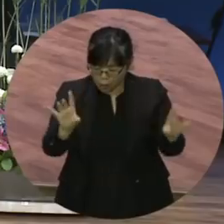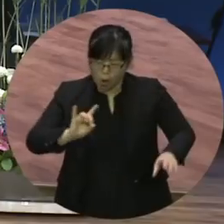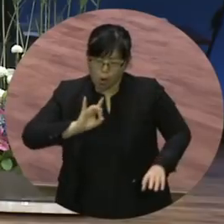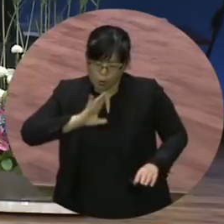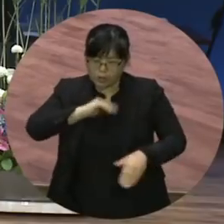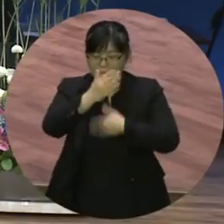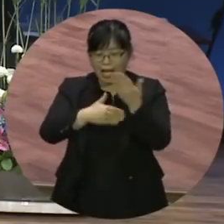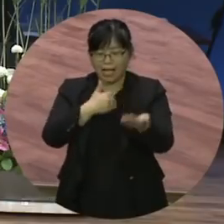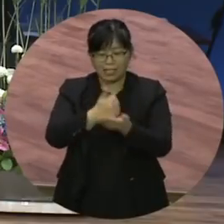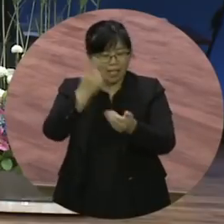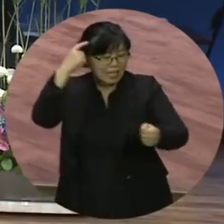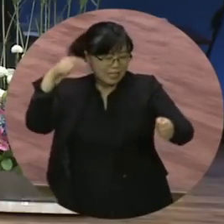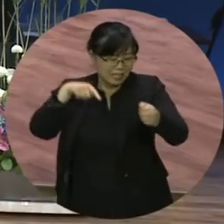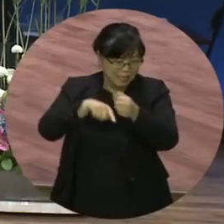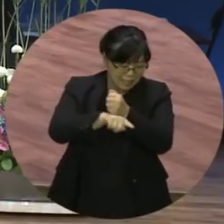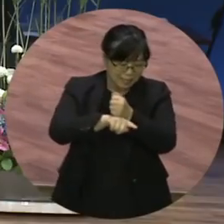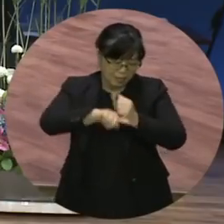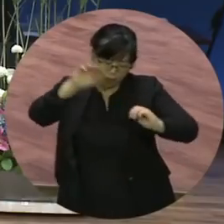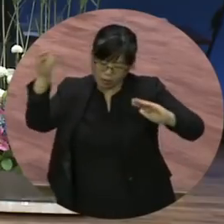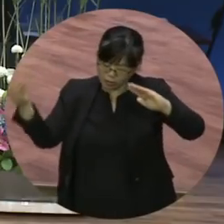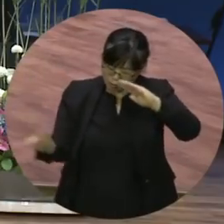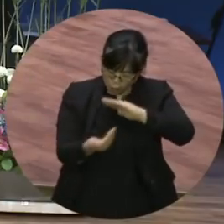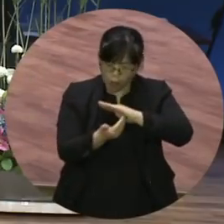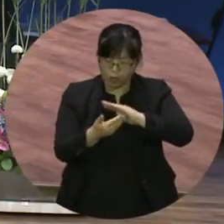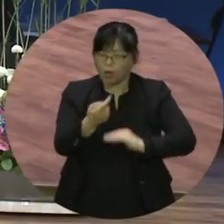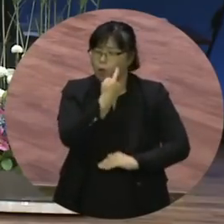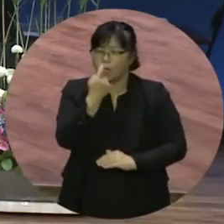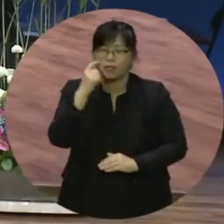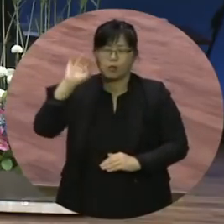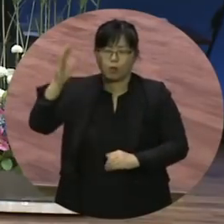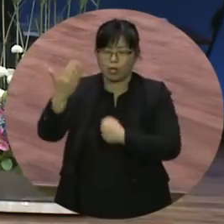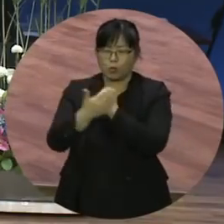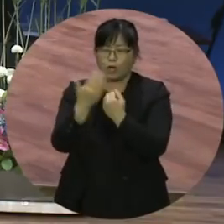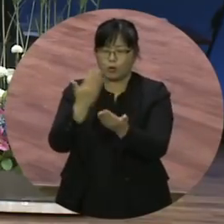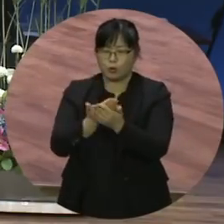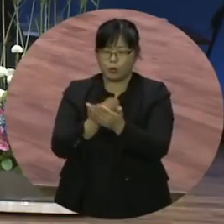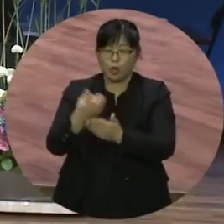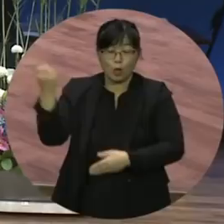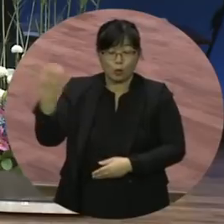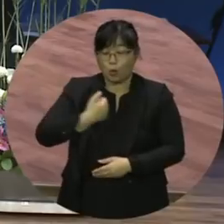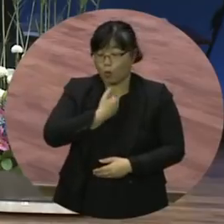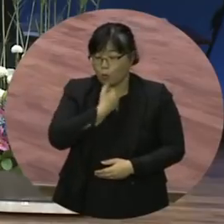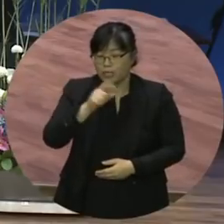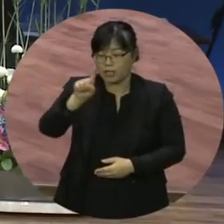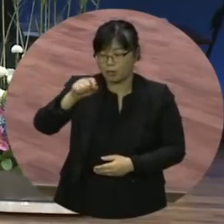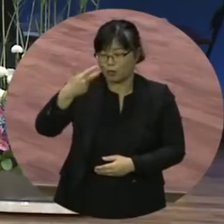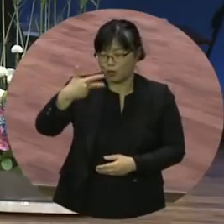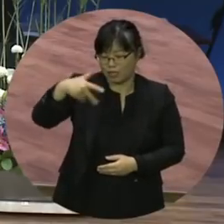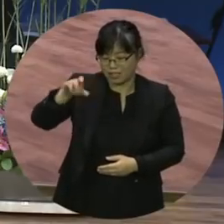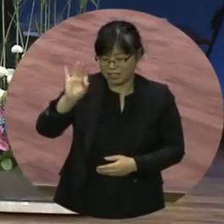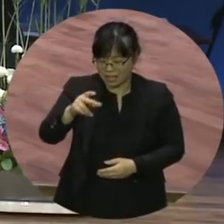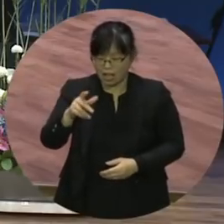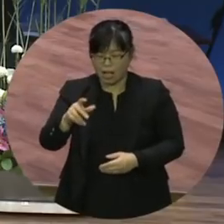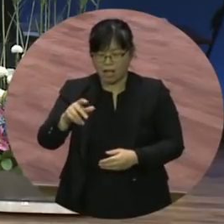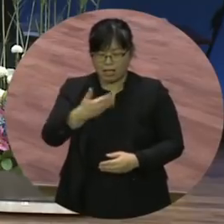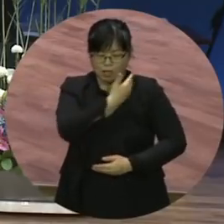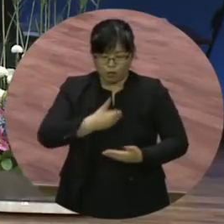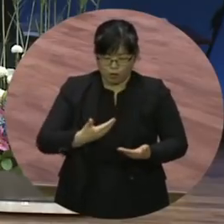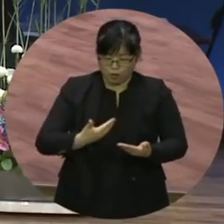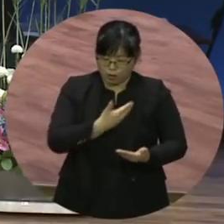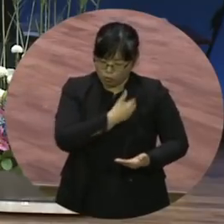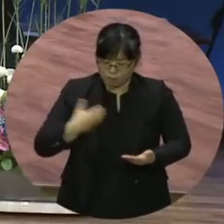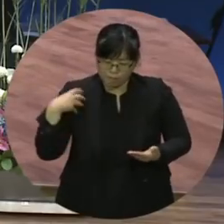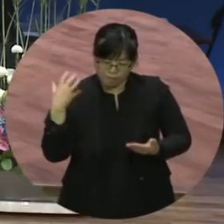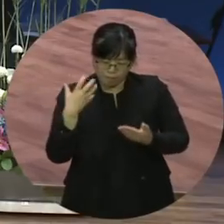하나님의 뜻만이 세워지게 하여 주시옵소서. 로마서 16장에 절대 제자들이 일어나게 하시고 생명이 살아나고 말씀